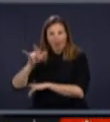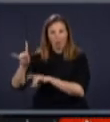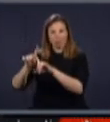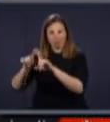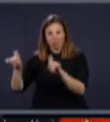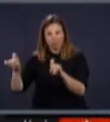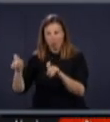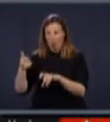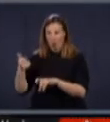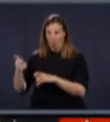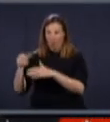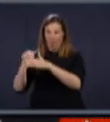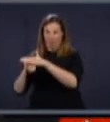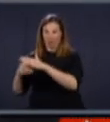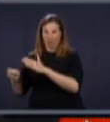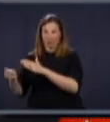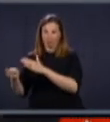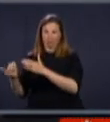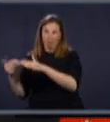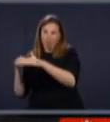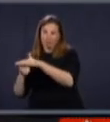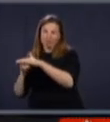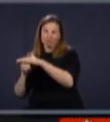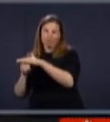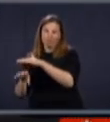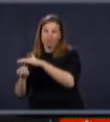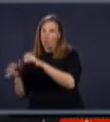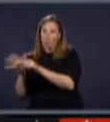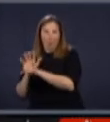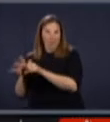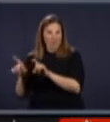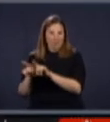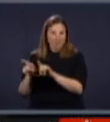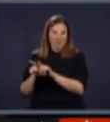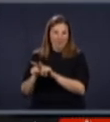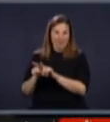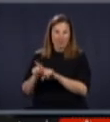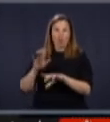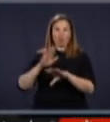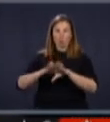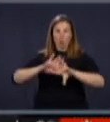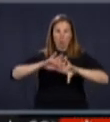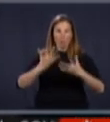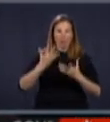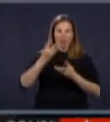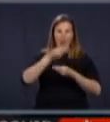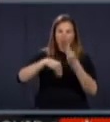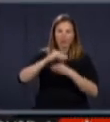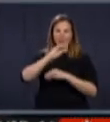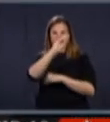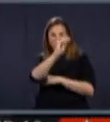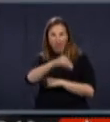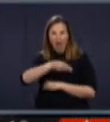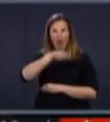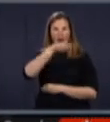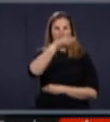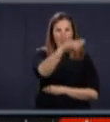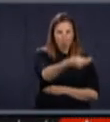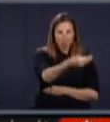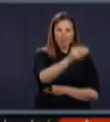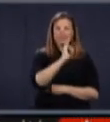non plus cet argent-là. Donc, toute la question du remboursement des dépôts des